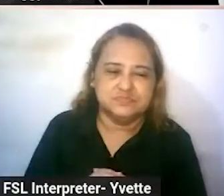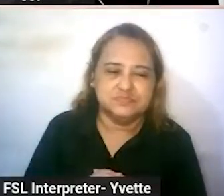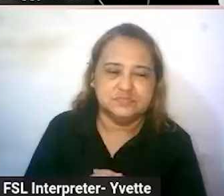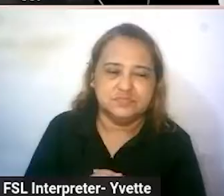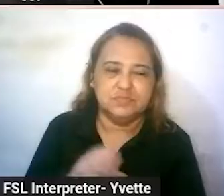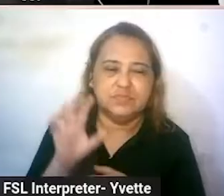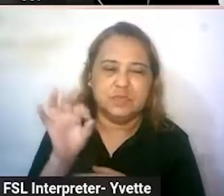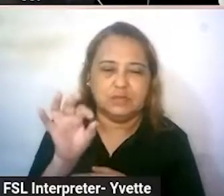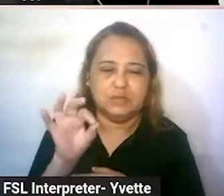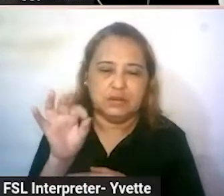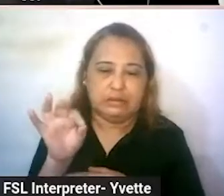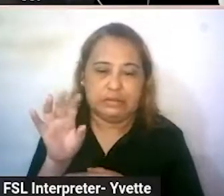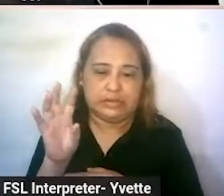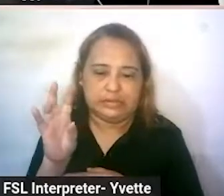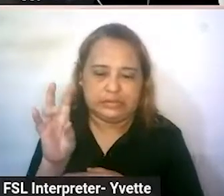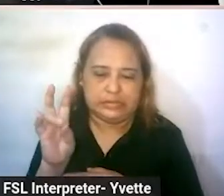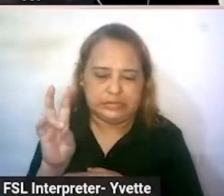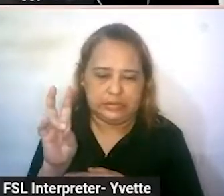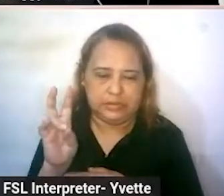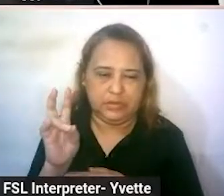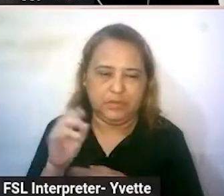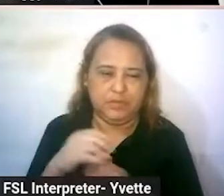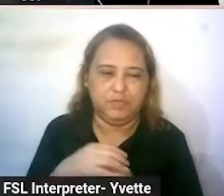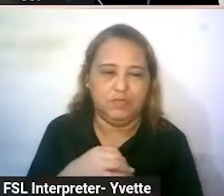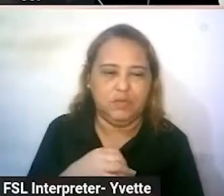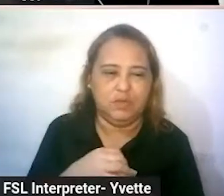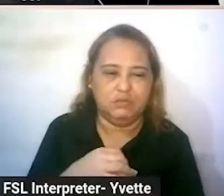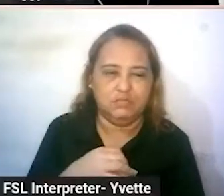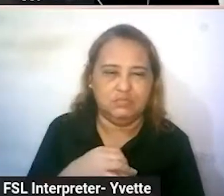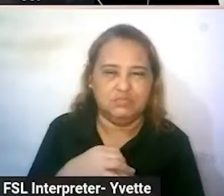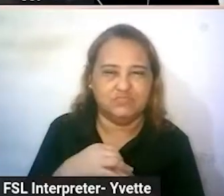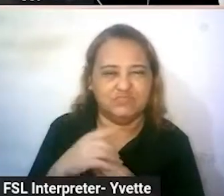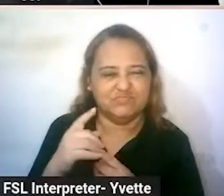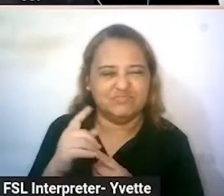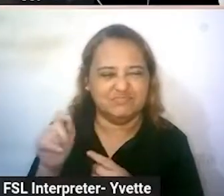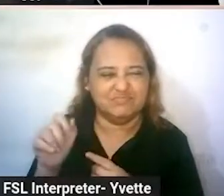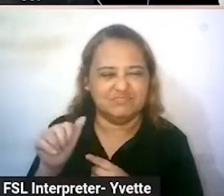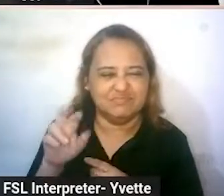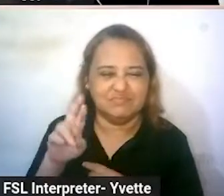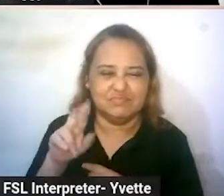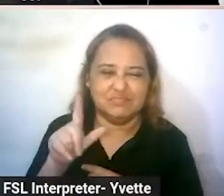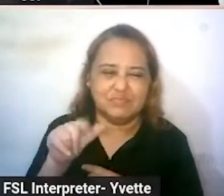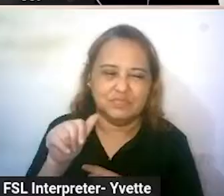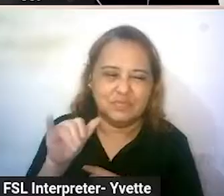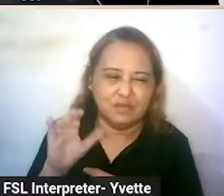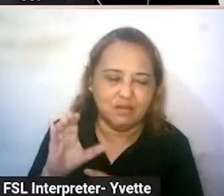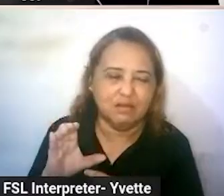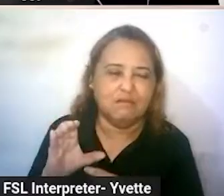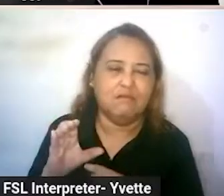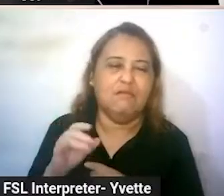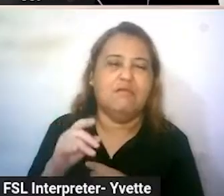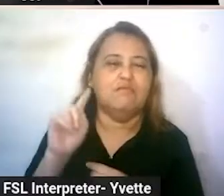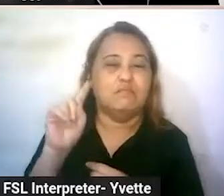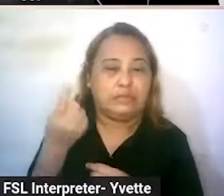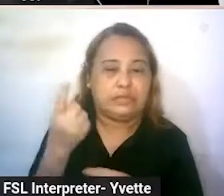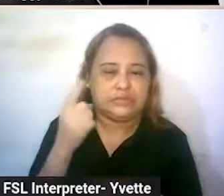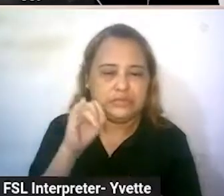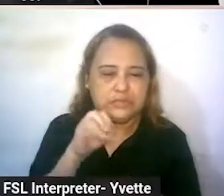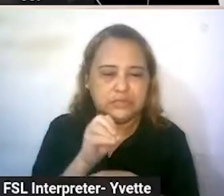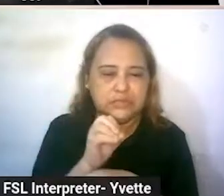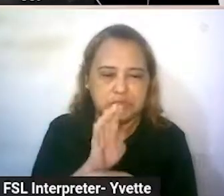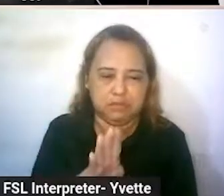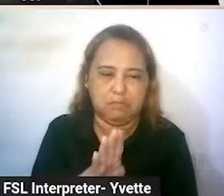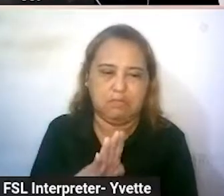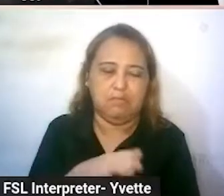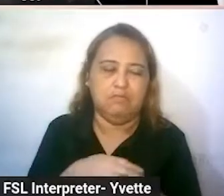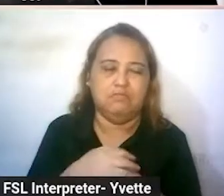1997. 1997 ako nag-graduate ko na sa Tarlac. And then, first work ko pa yun, first job. And